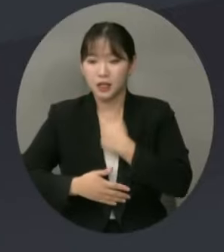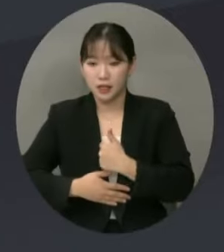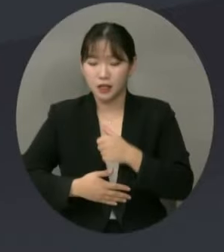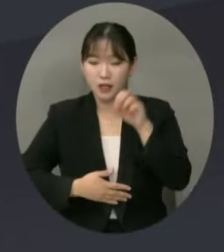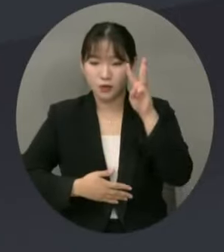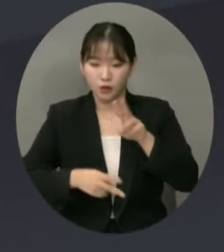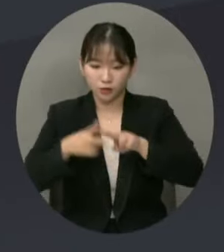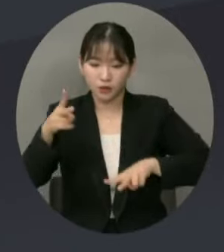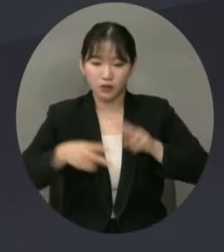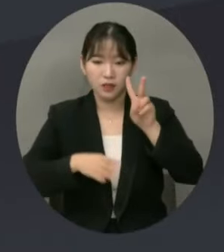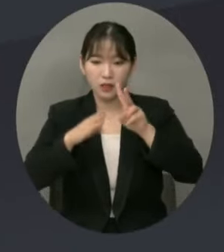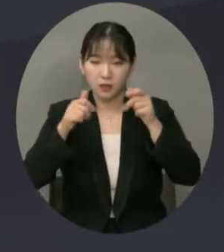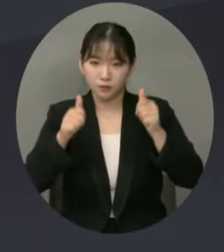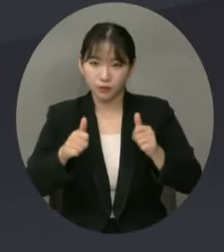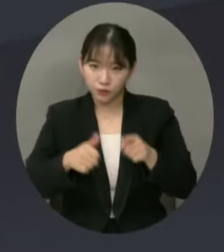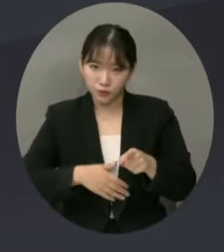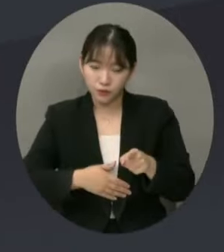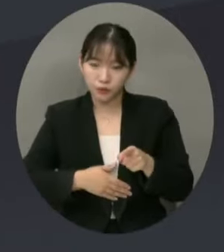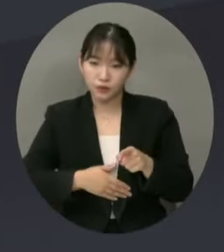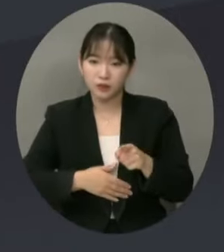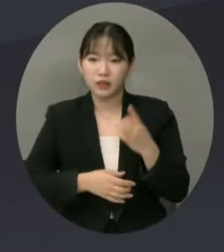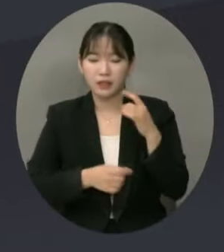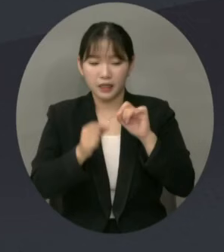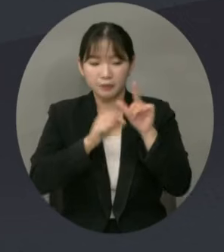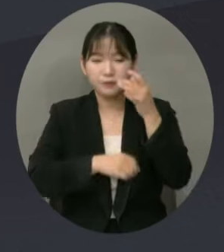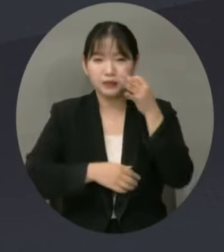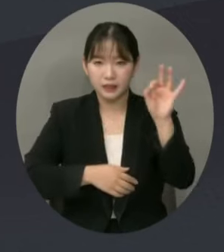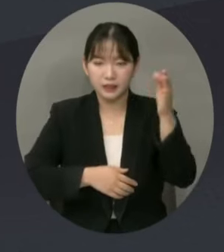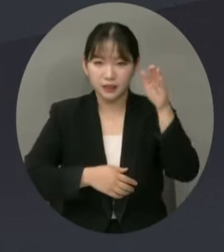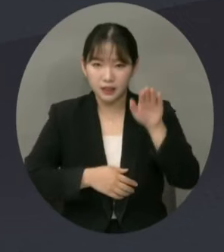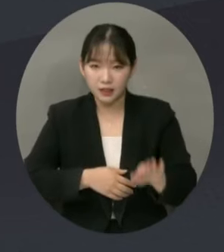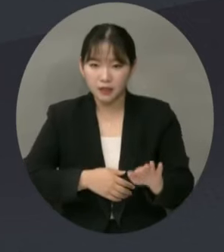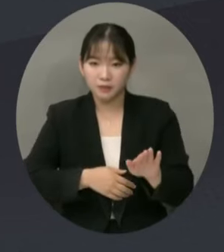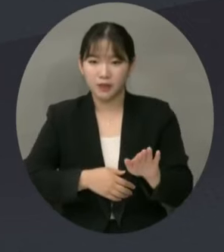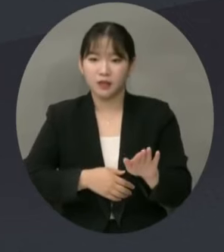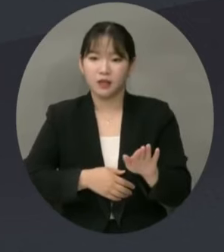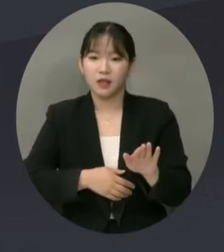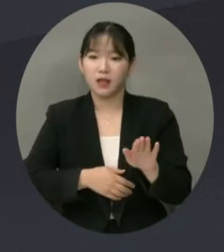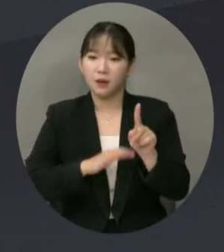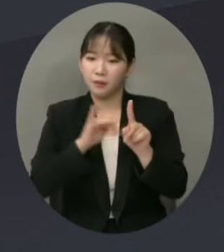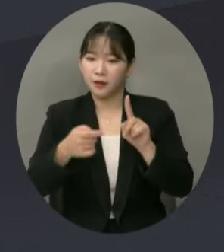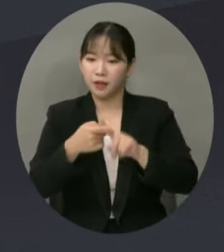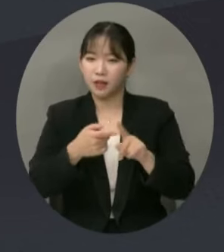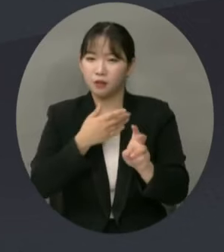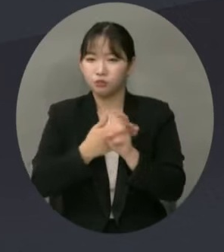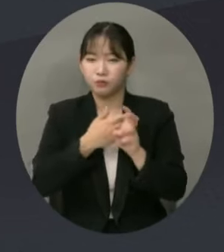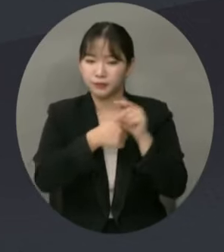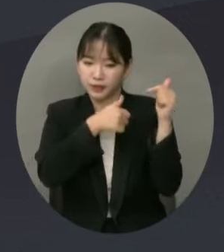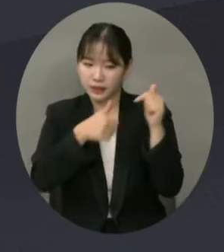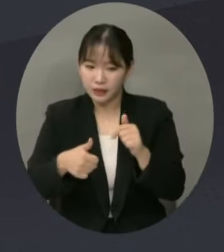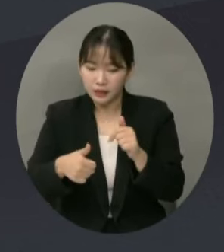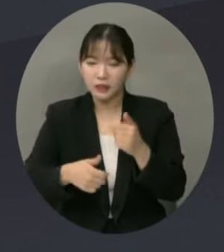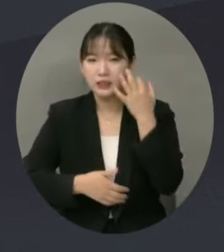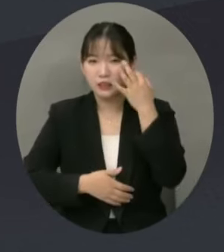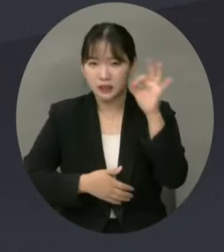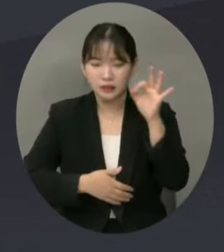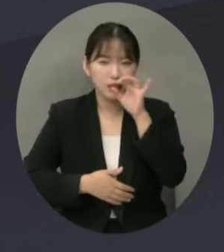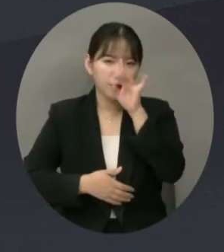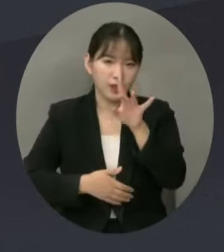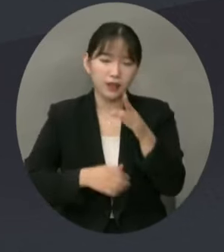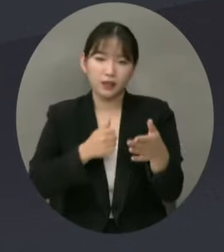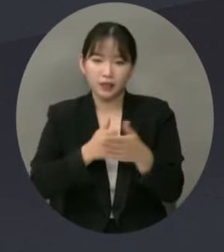선고했습니다지는 심 판을 분 인정하면서 는 부당한 지시를 내렸다는 점을 인정할 수